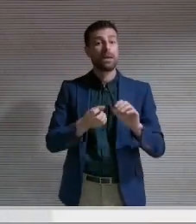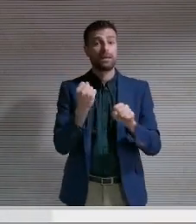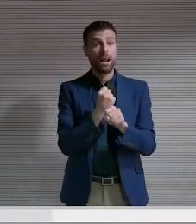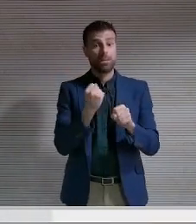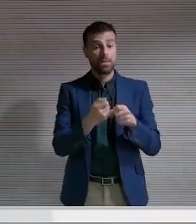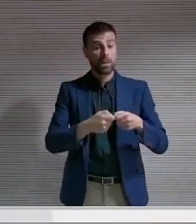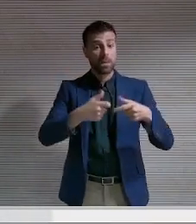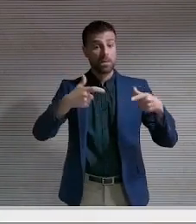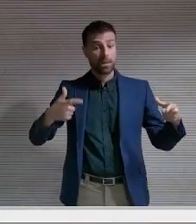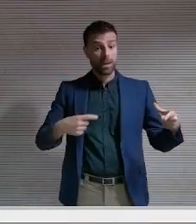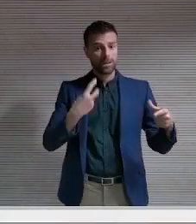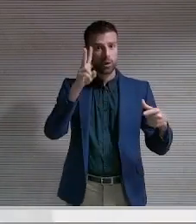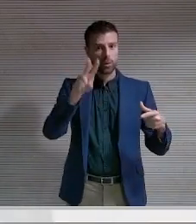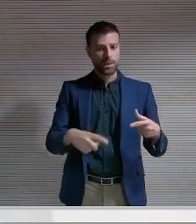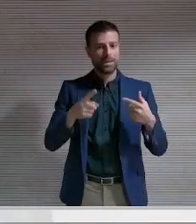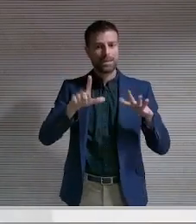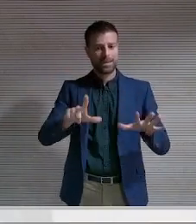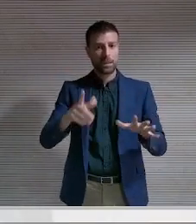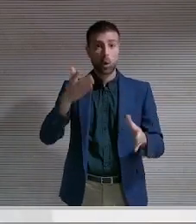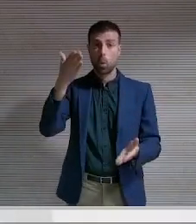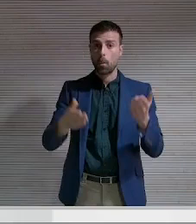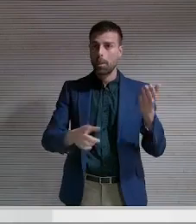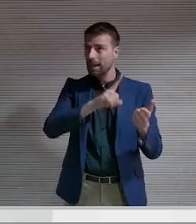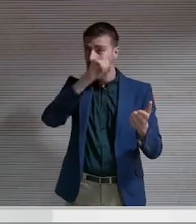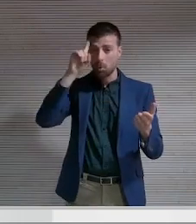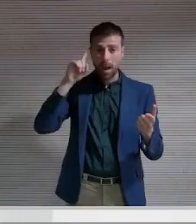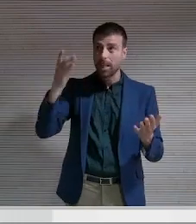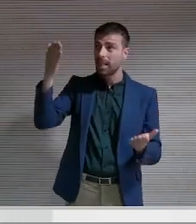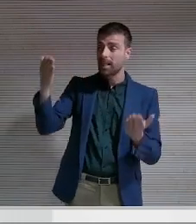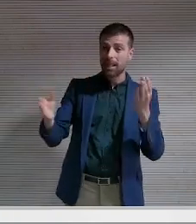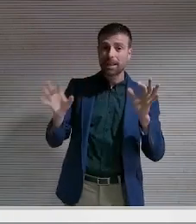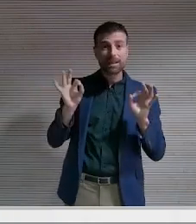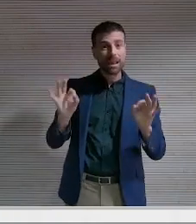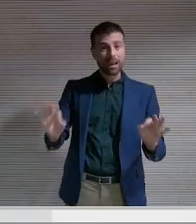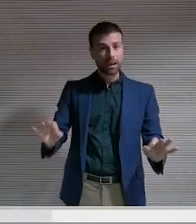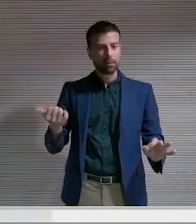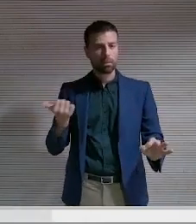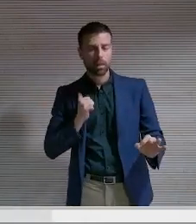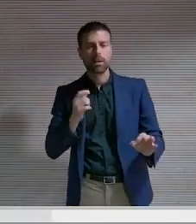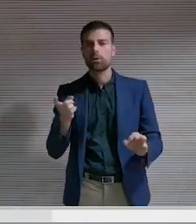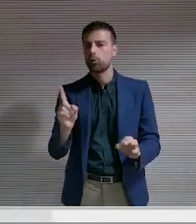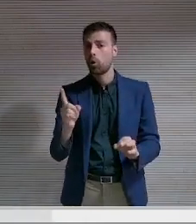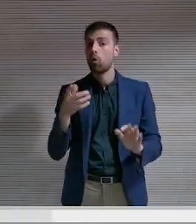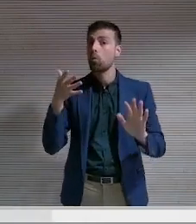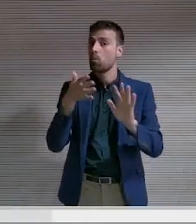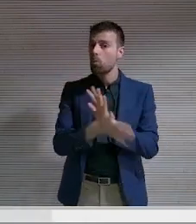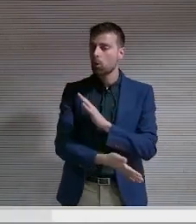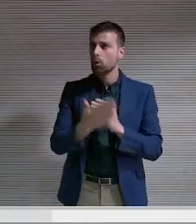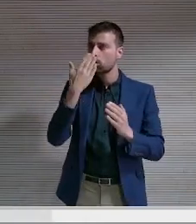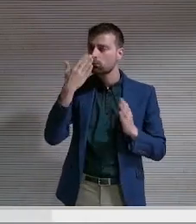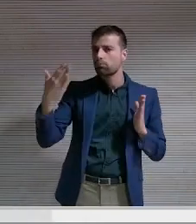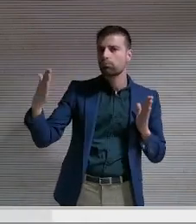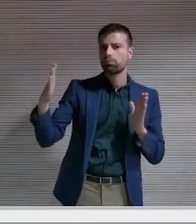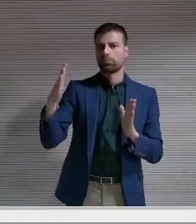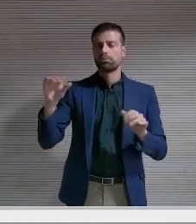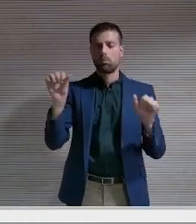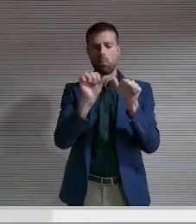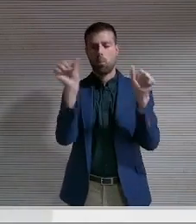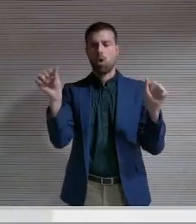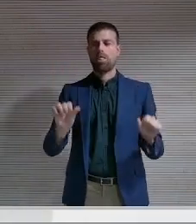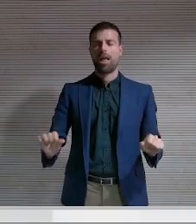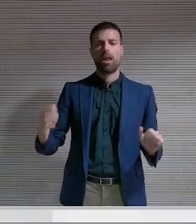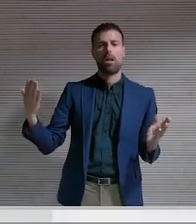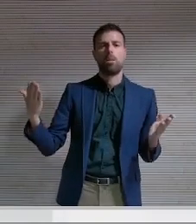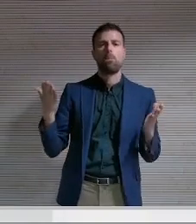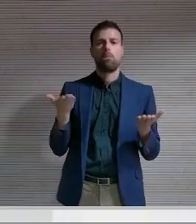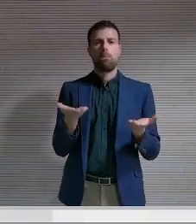2017. Deia la comparació amb Madrid, que saben que no és gratuïta, sinó que ens serveix per confrontar efectivament models. El model